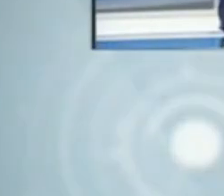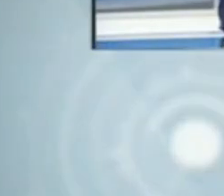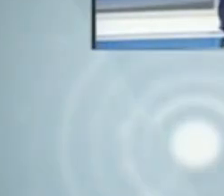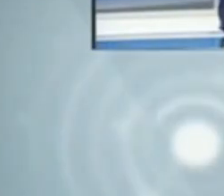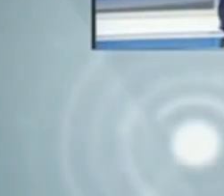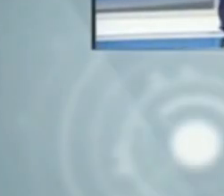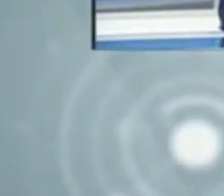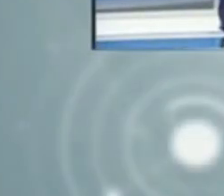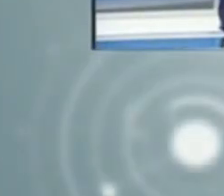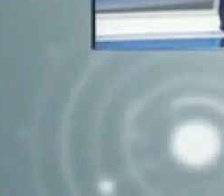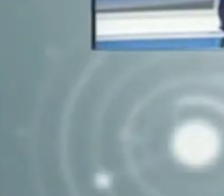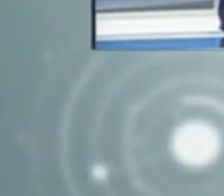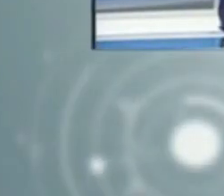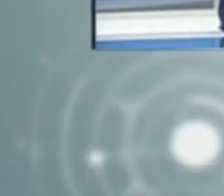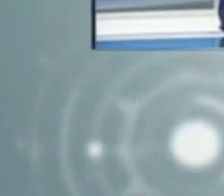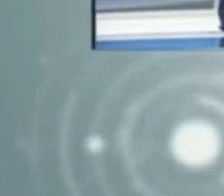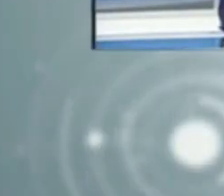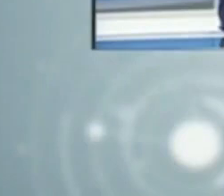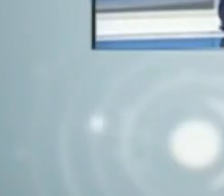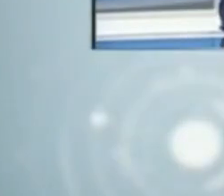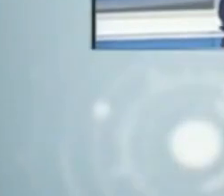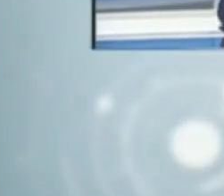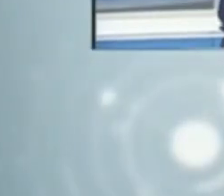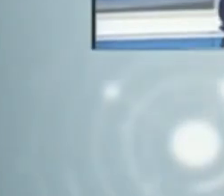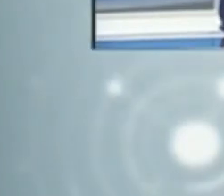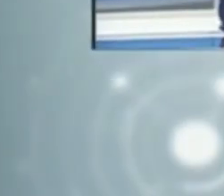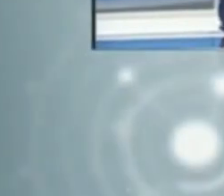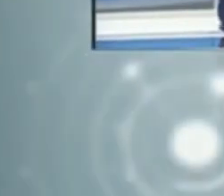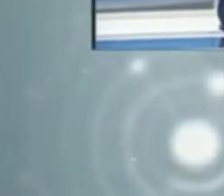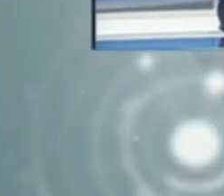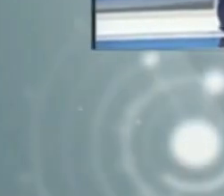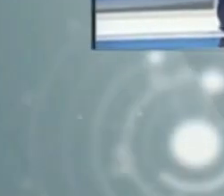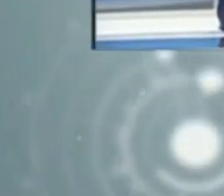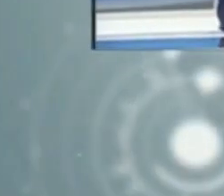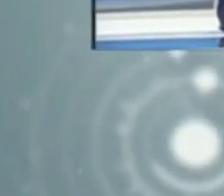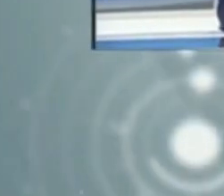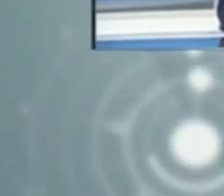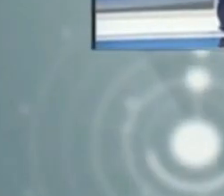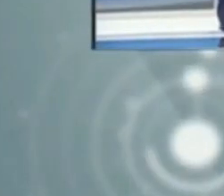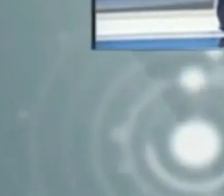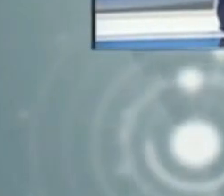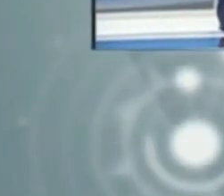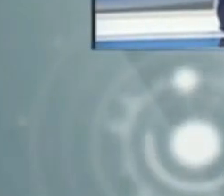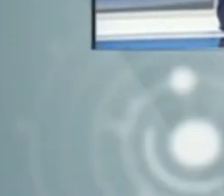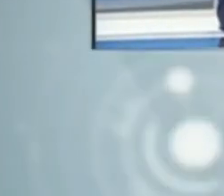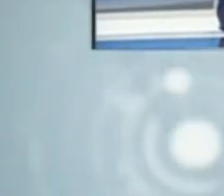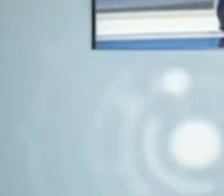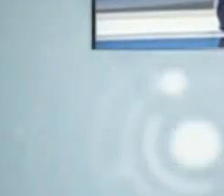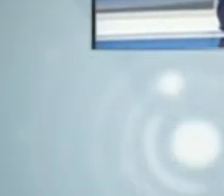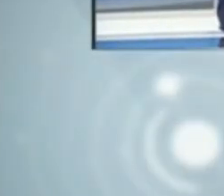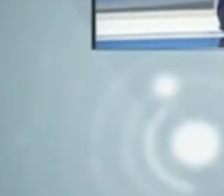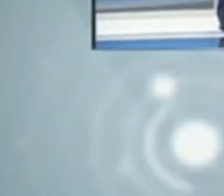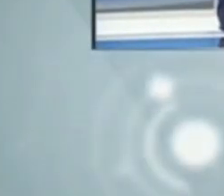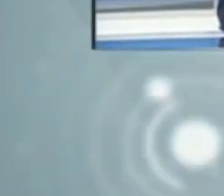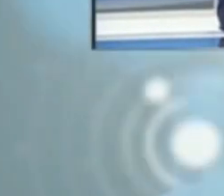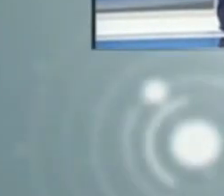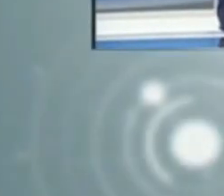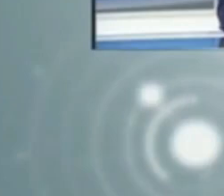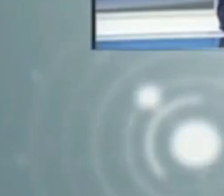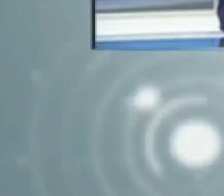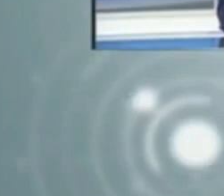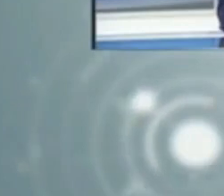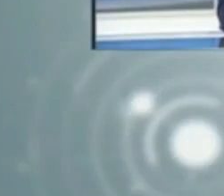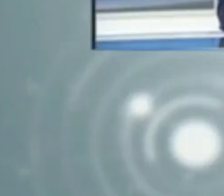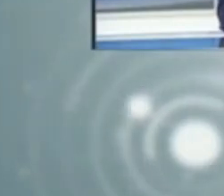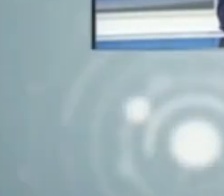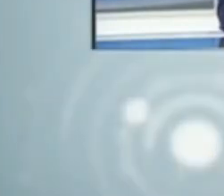أسوان صحيح يا محمد؟ انت من ابناء أسوان مظبوط؟ يشرفني طبعا، طبعا اكون من أسوان يعني. يعني اكيد انت كمان عشت الاجواء